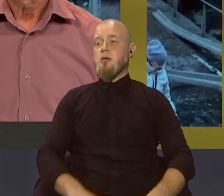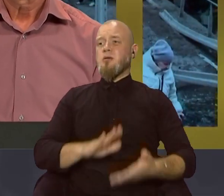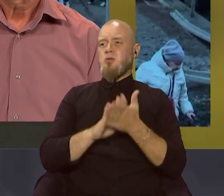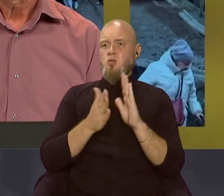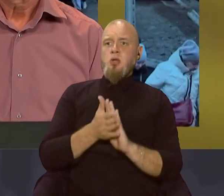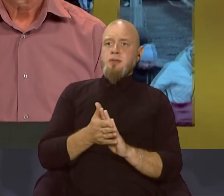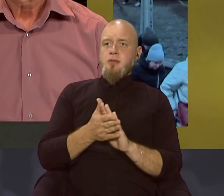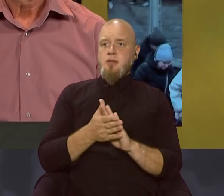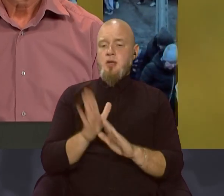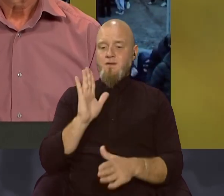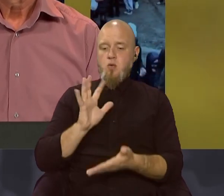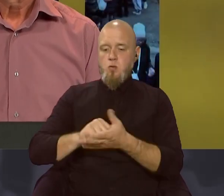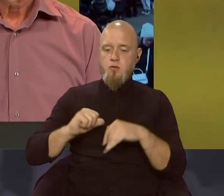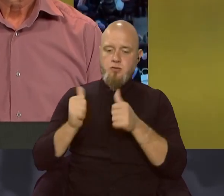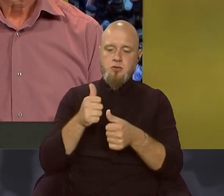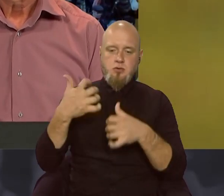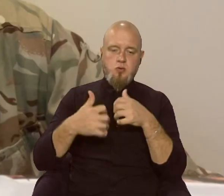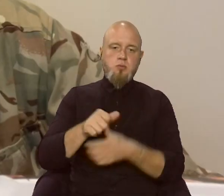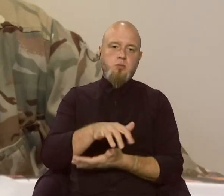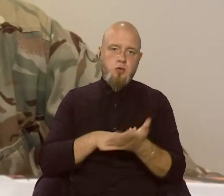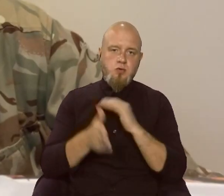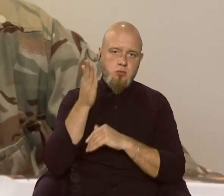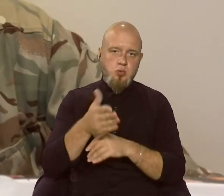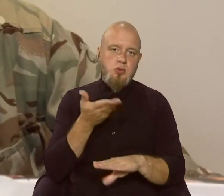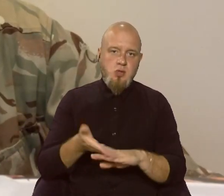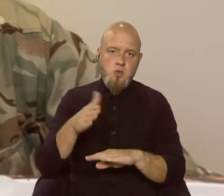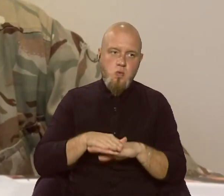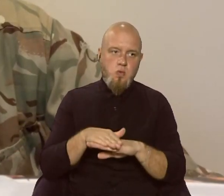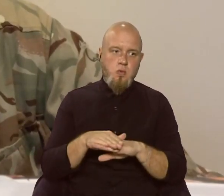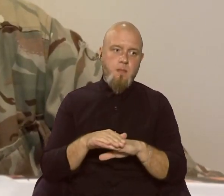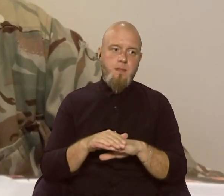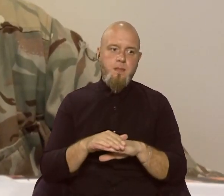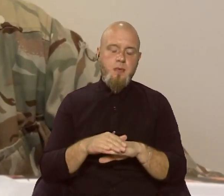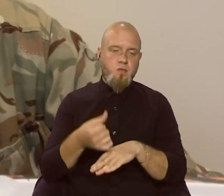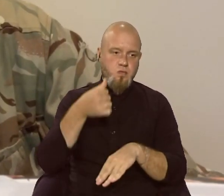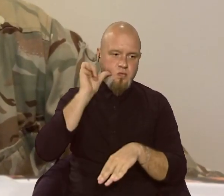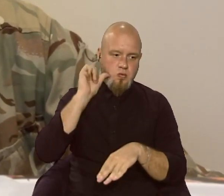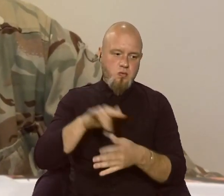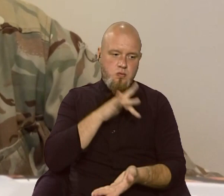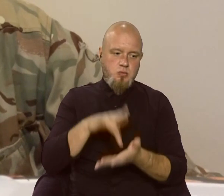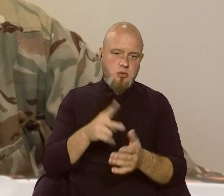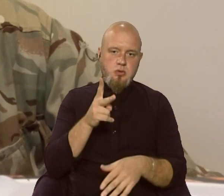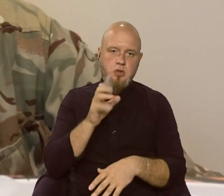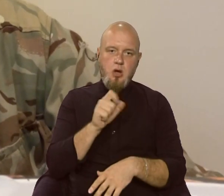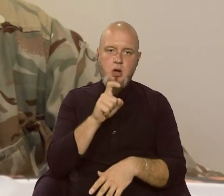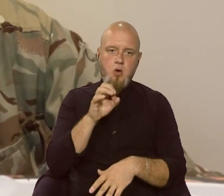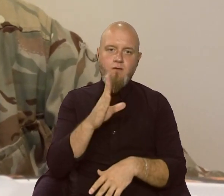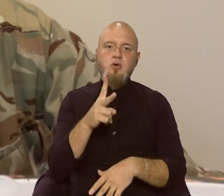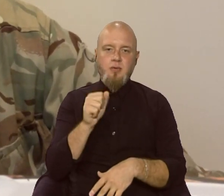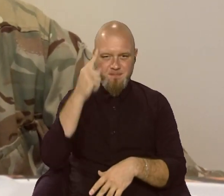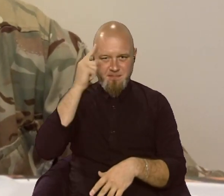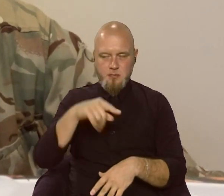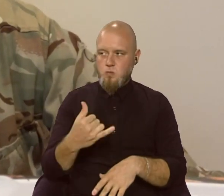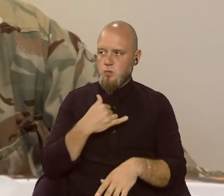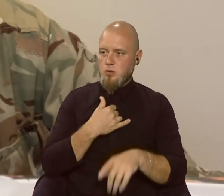Ситуація в окупованій Херсонщині продовжує бути складною. Вчора в місті Каховка, знаєте, в